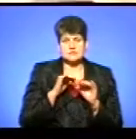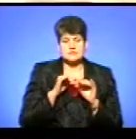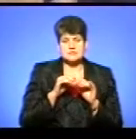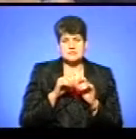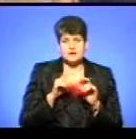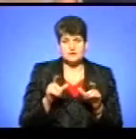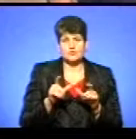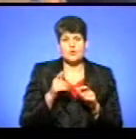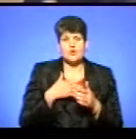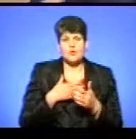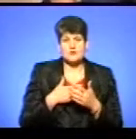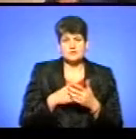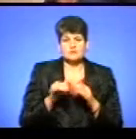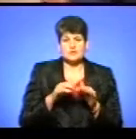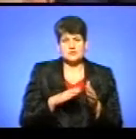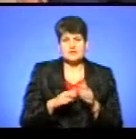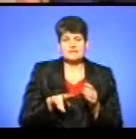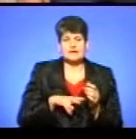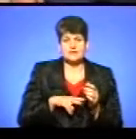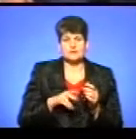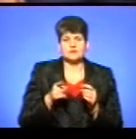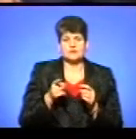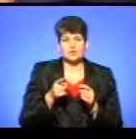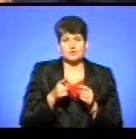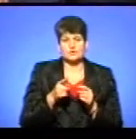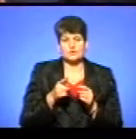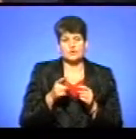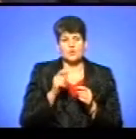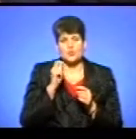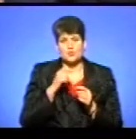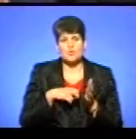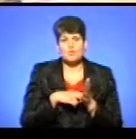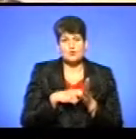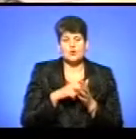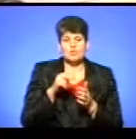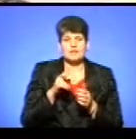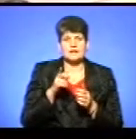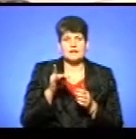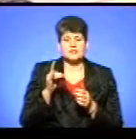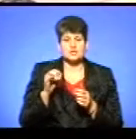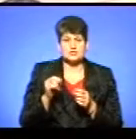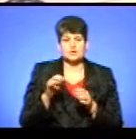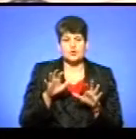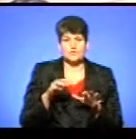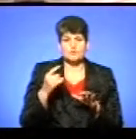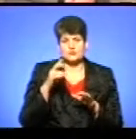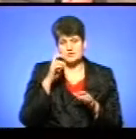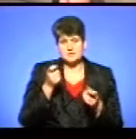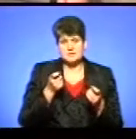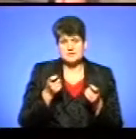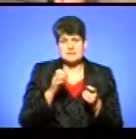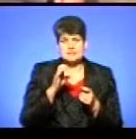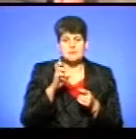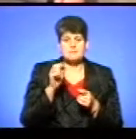діячеві Євгенові Філю, директорці Тернопільської дирекції «Укрпошта» Любові Гринчишин, голові обласної державної адміністрації